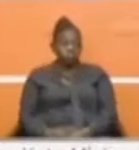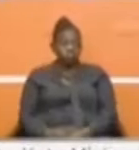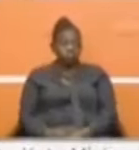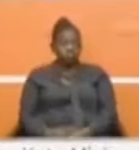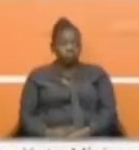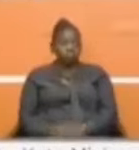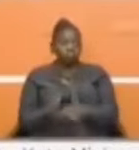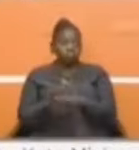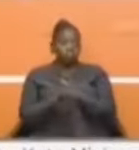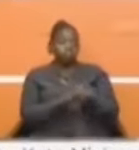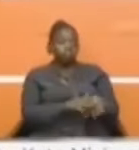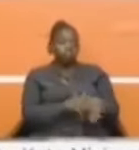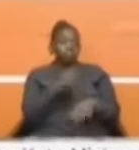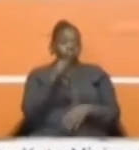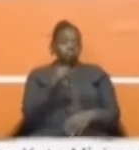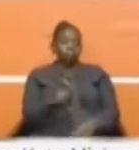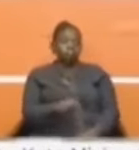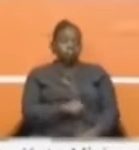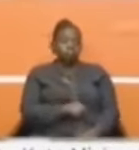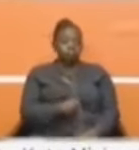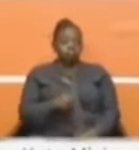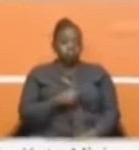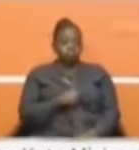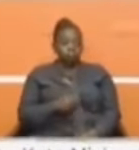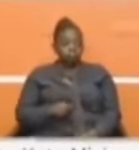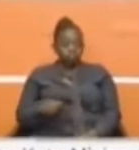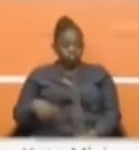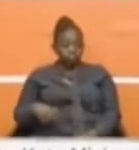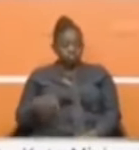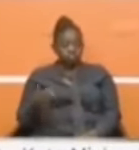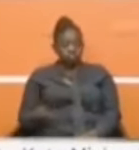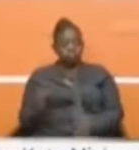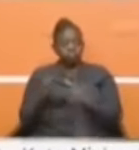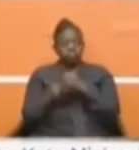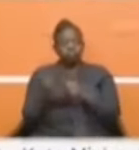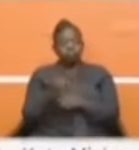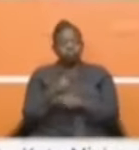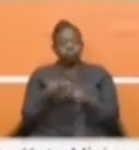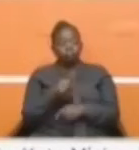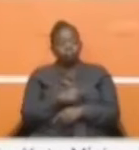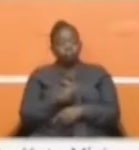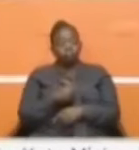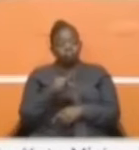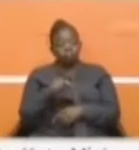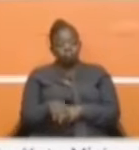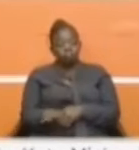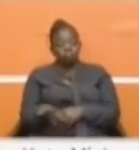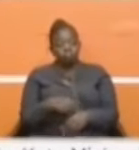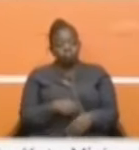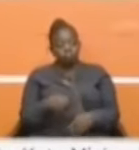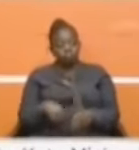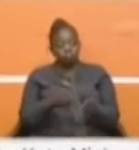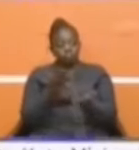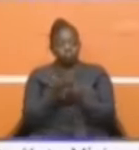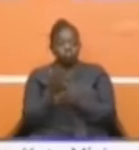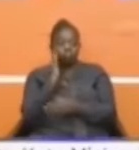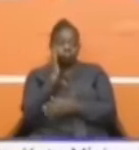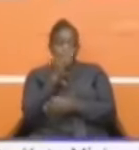Ebyo nga bitadde ku bbali Ssaalongo Michael Katombowa Wesenge mu disitulikiti y'e Wakisa ne Nnaalongo ya Proskovia Mbowa Balaja ne Ndabazira